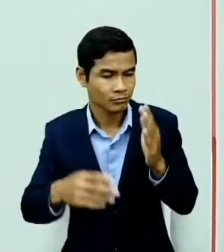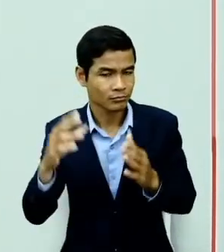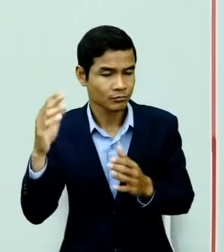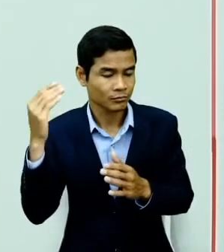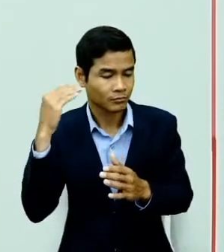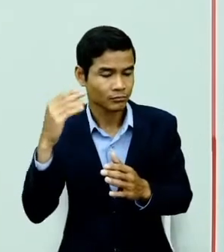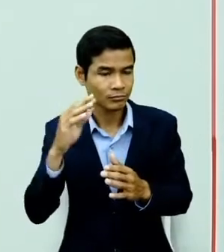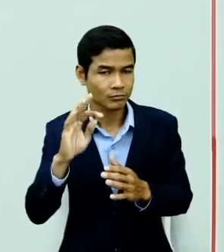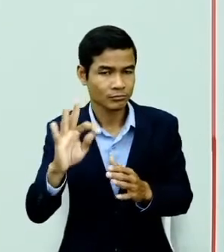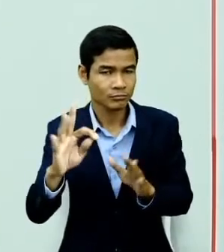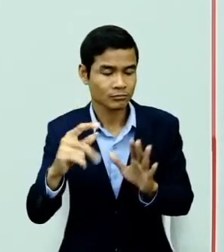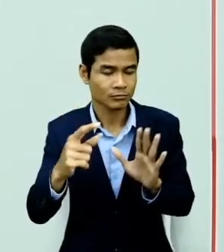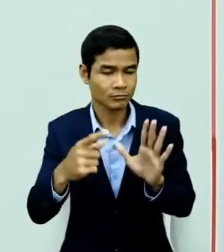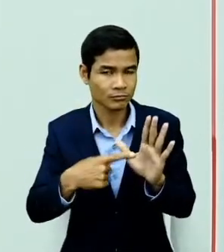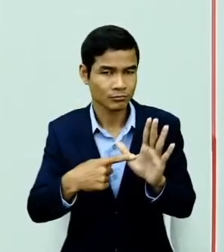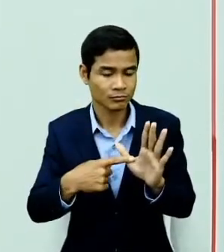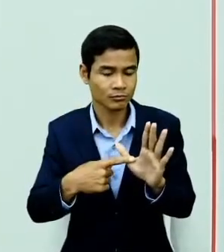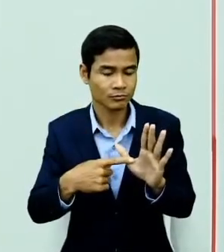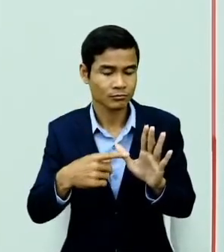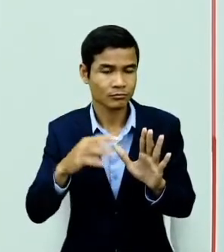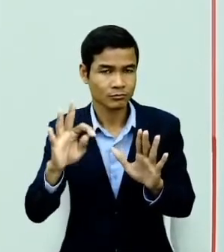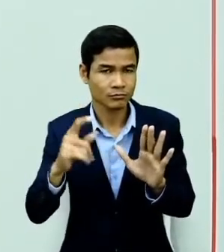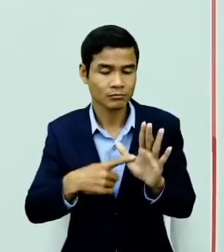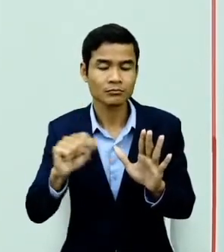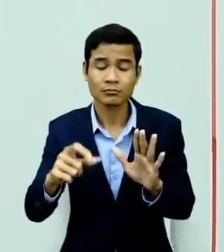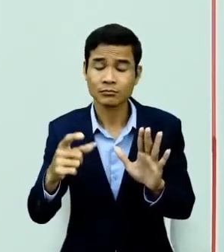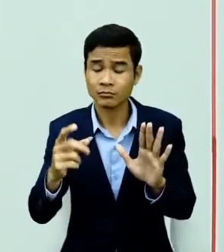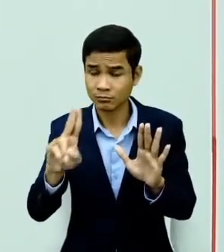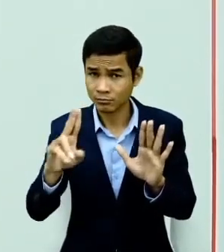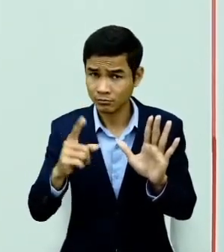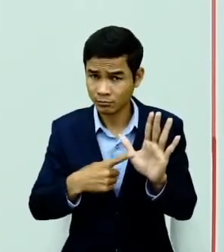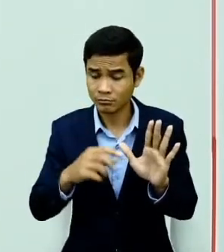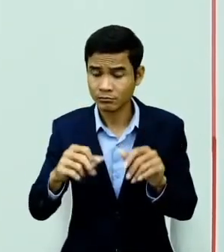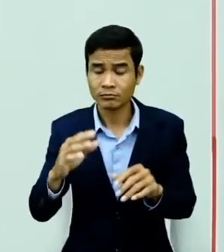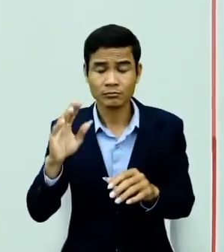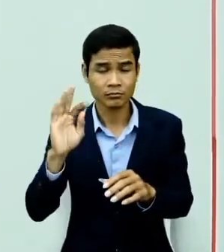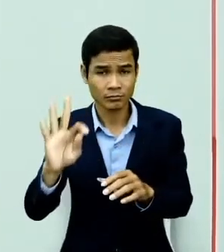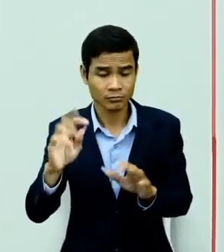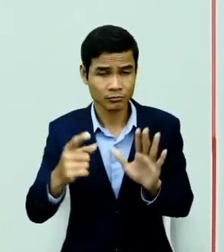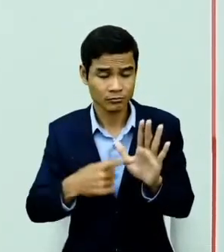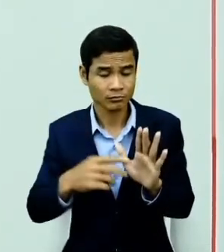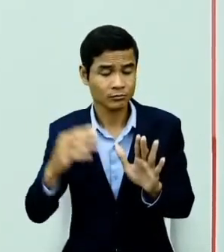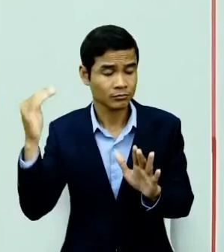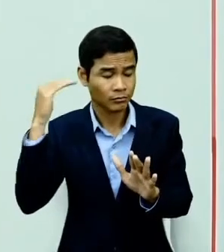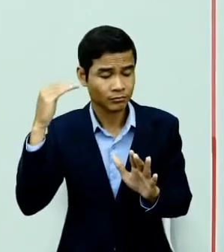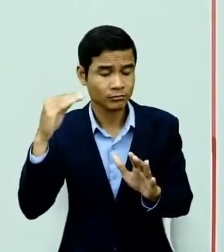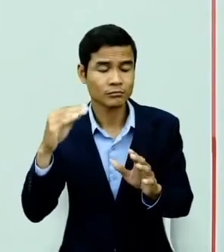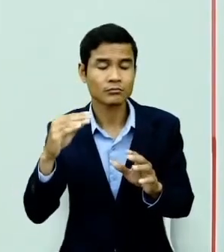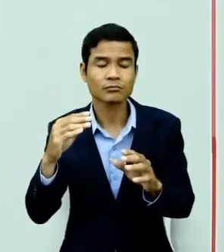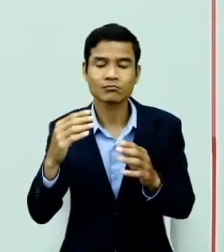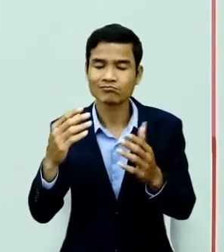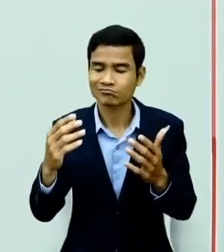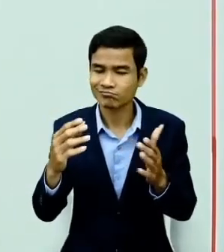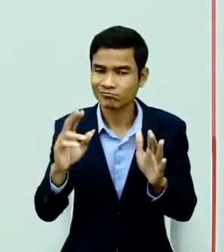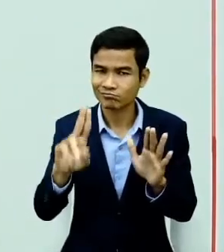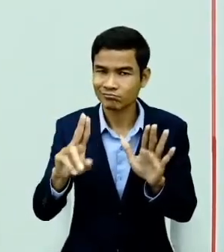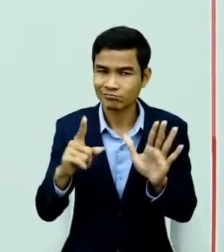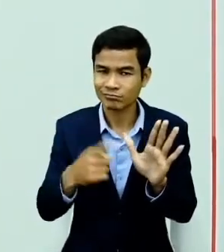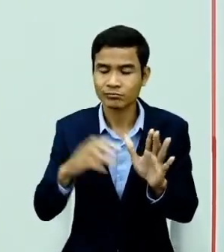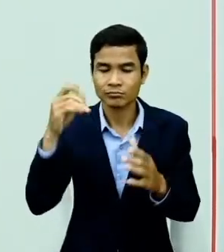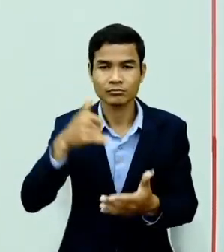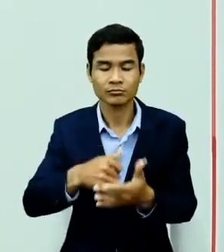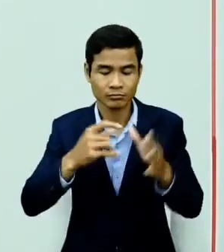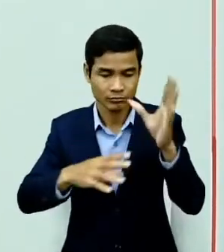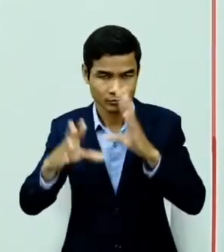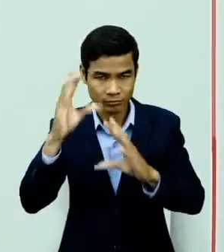ចាវិឬសអីចាវិមានសអីយ៉ាងថ្ងៃនេះអ្នកគ្រូនាំកូនកូនទៅរៀ